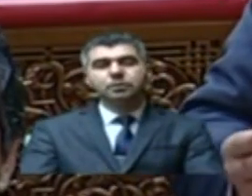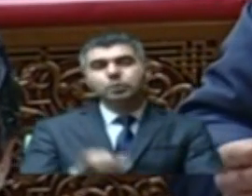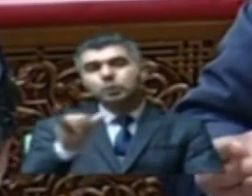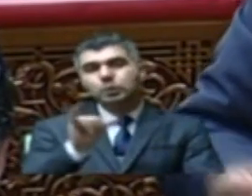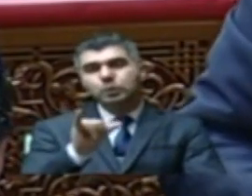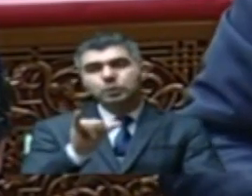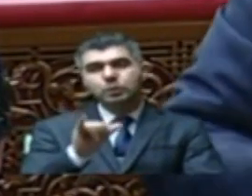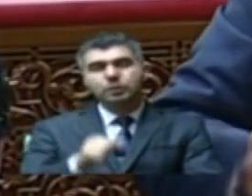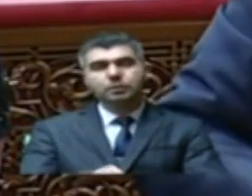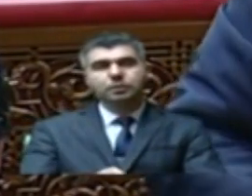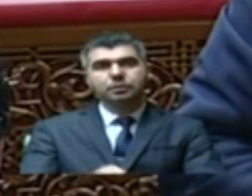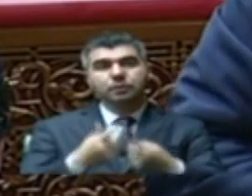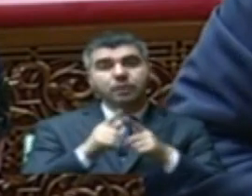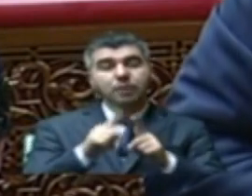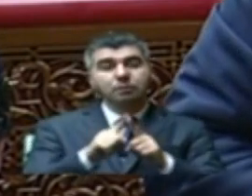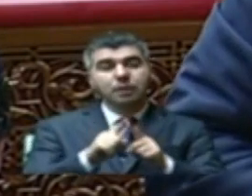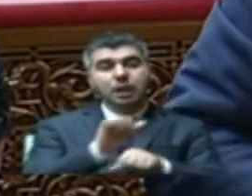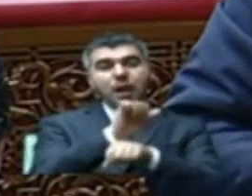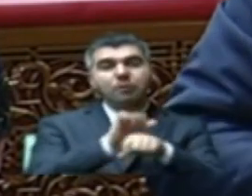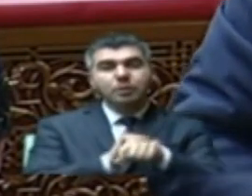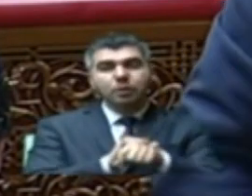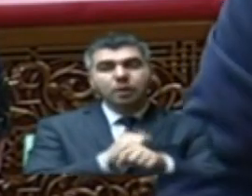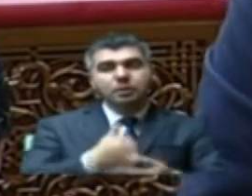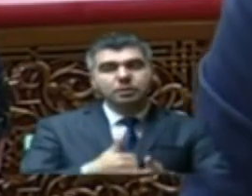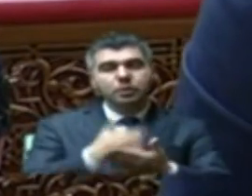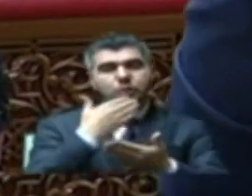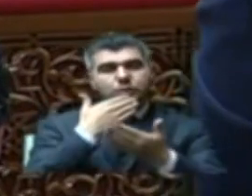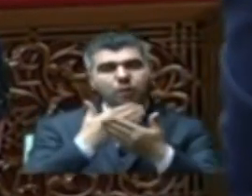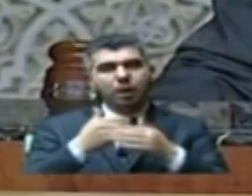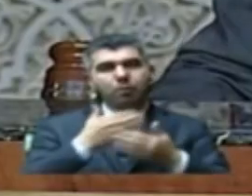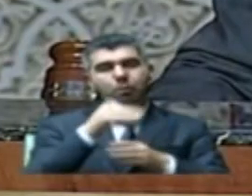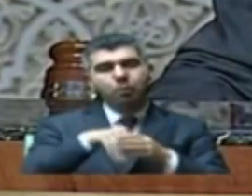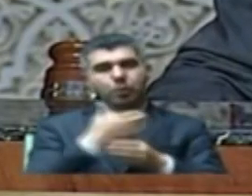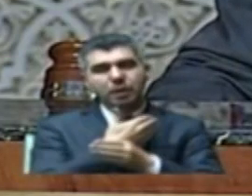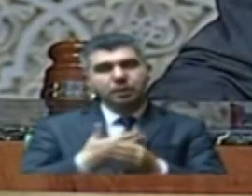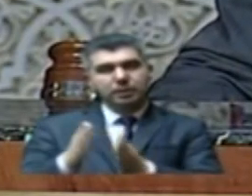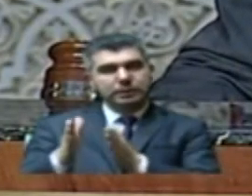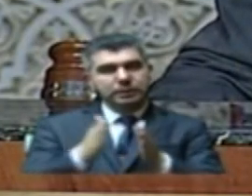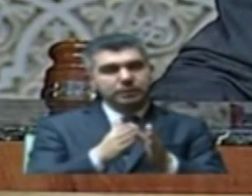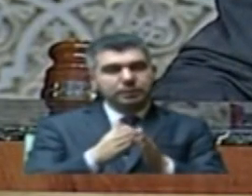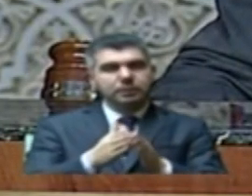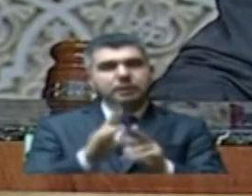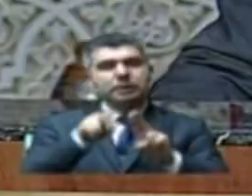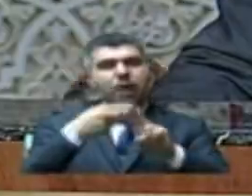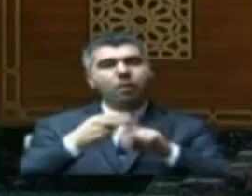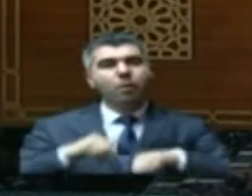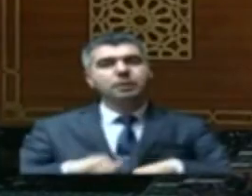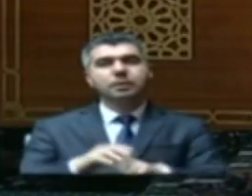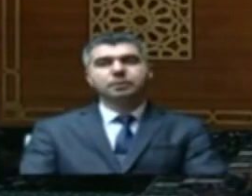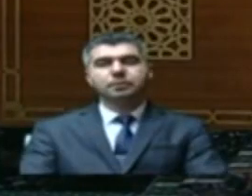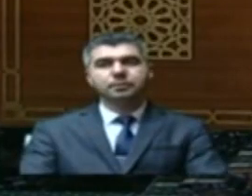لنا الضمان الاجتماعي. شكرا سيد المستشار، انتهى الوقت، لكم الكلمه السيده الكاتبه الدوله لرد على